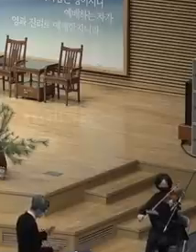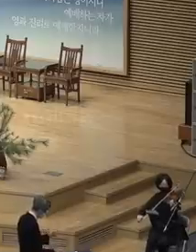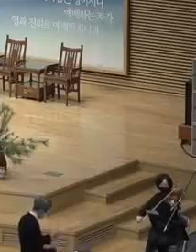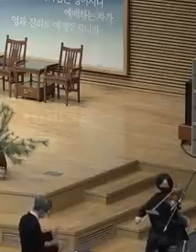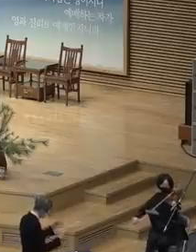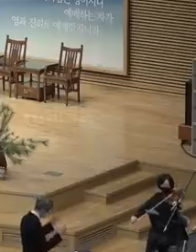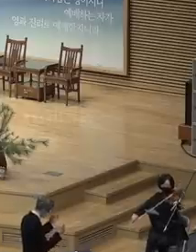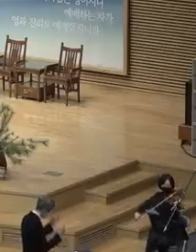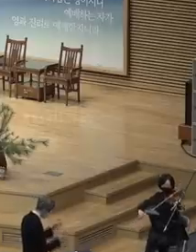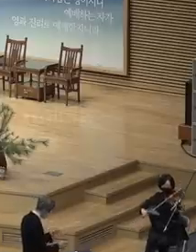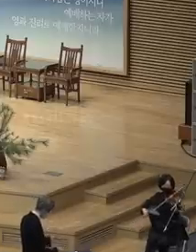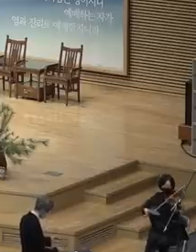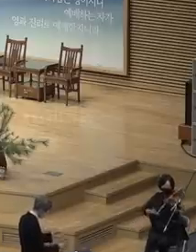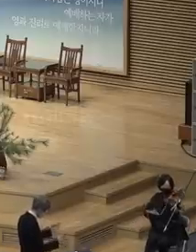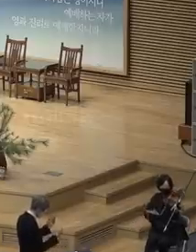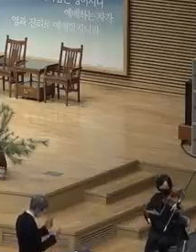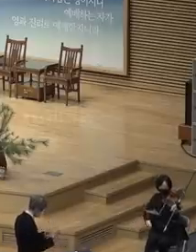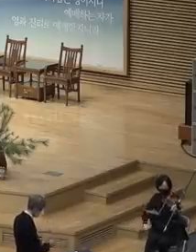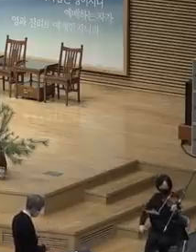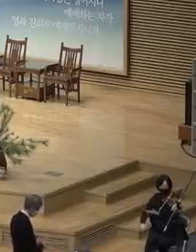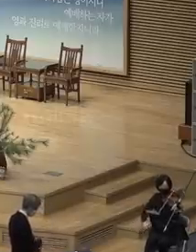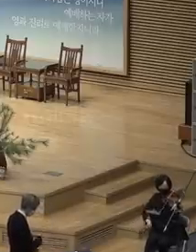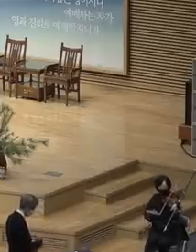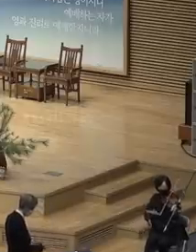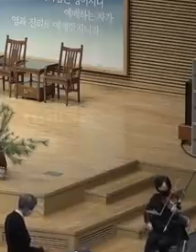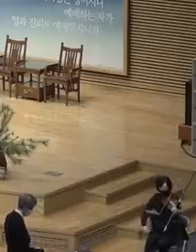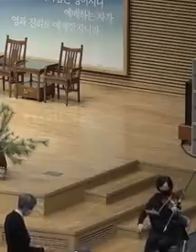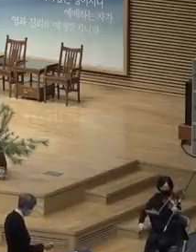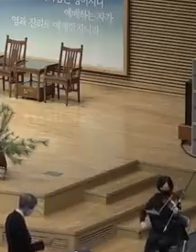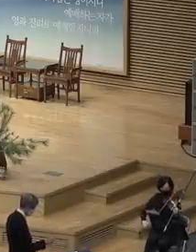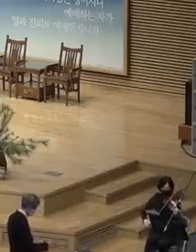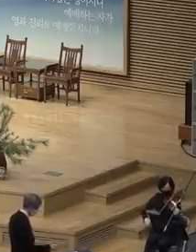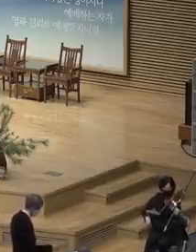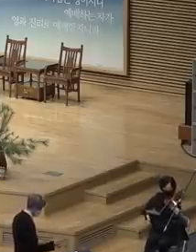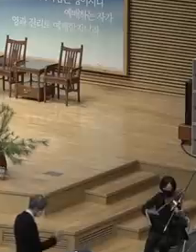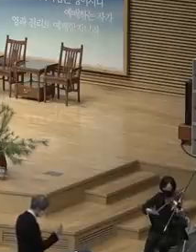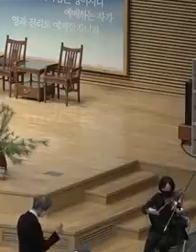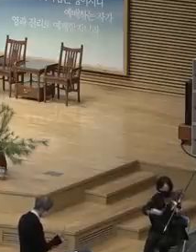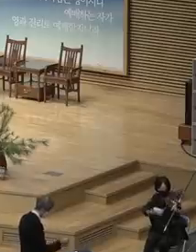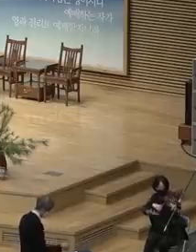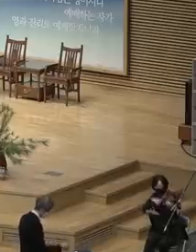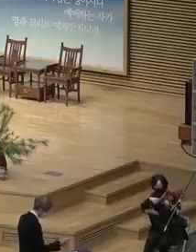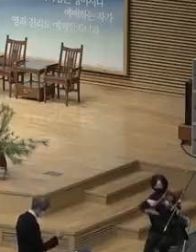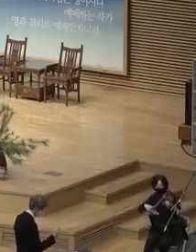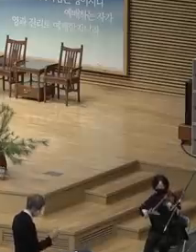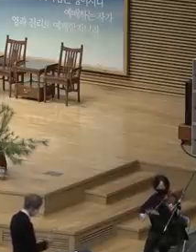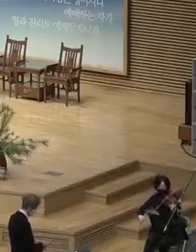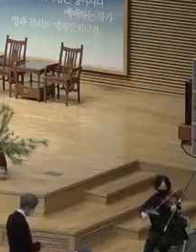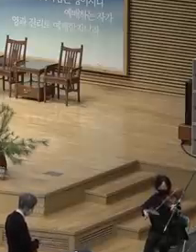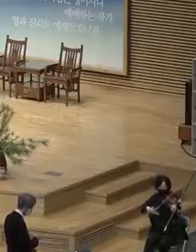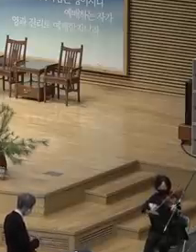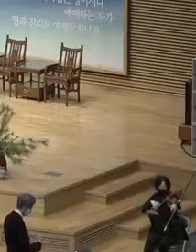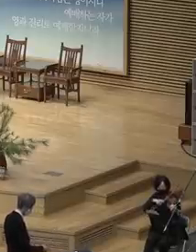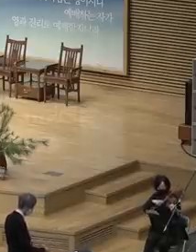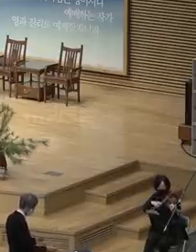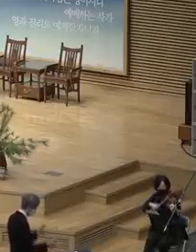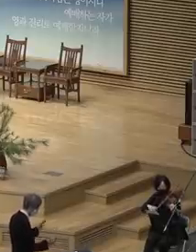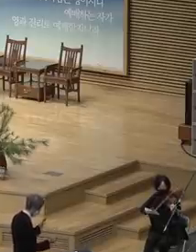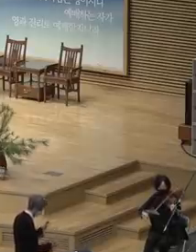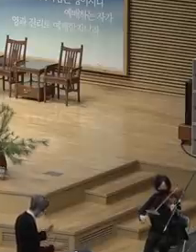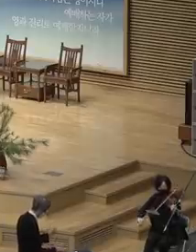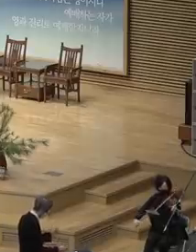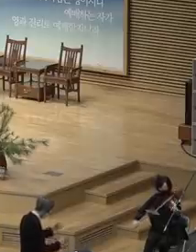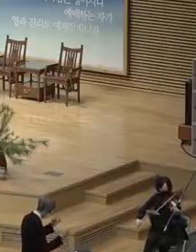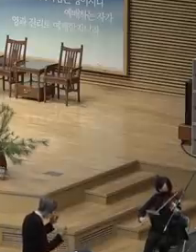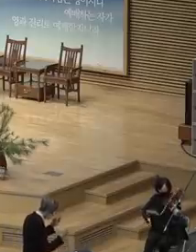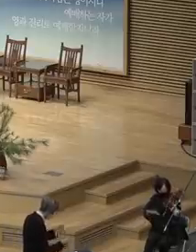하나님, 그물과 은혜가 많으신 역사에 주소서. 놀라우고도 풍성한 하나님의 은혜를 더욱 붙들어